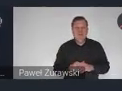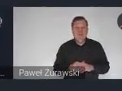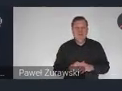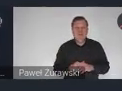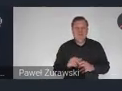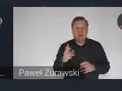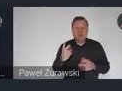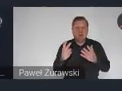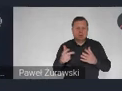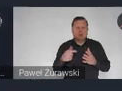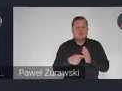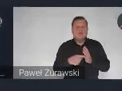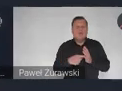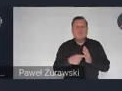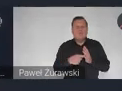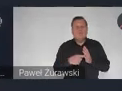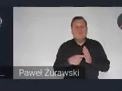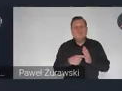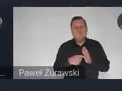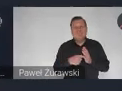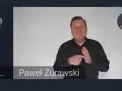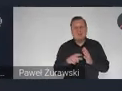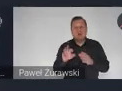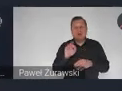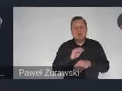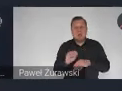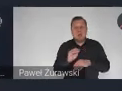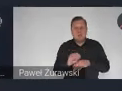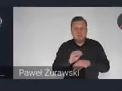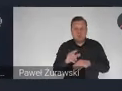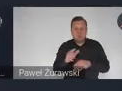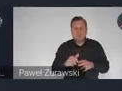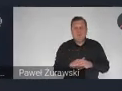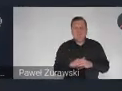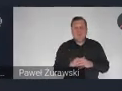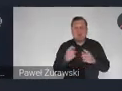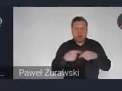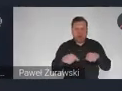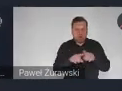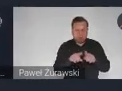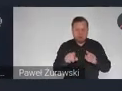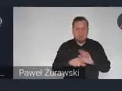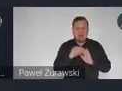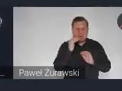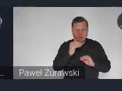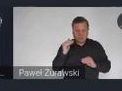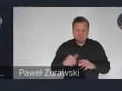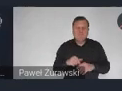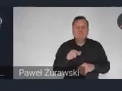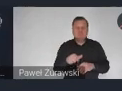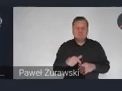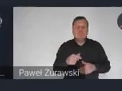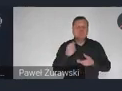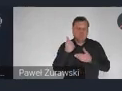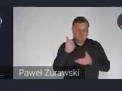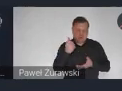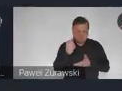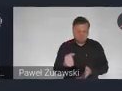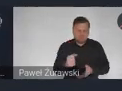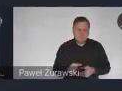dotyczyły właśnie edukacji Obywatelskiej dla dorosłych również otrzymało środki